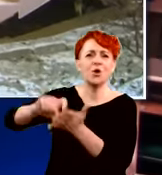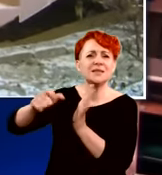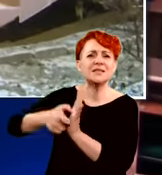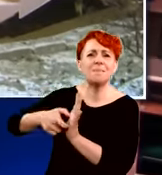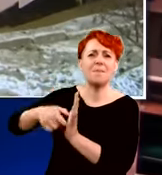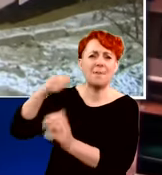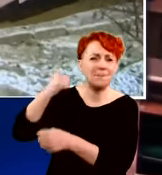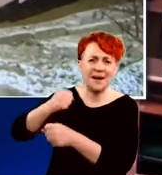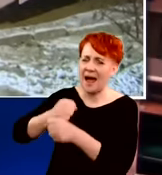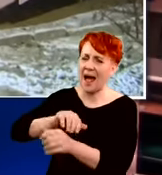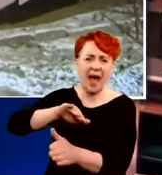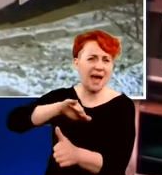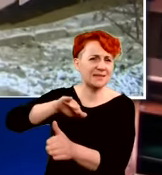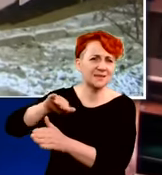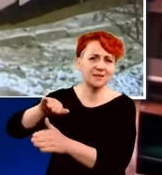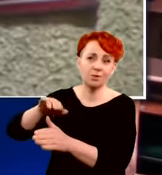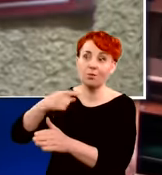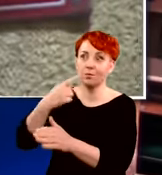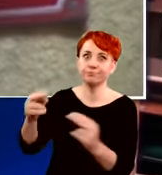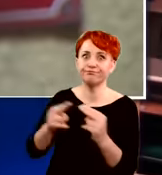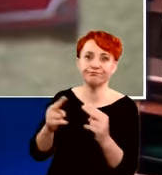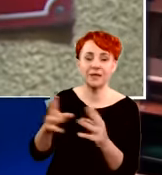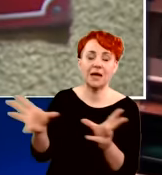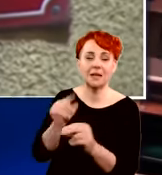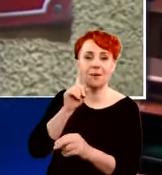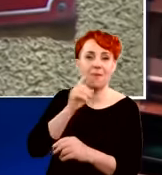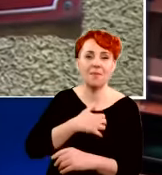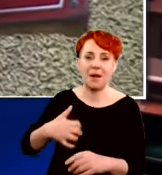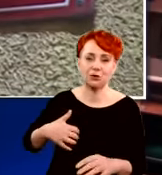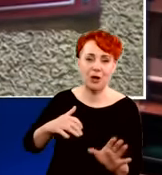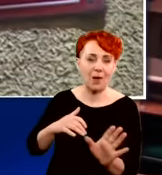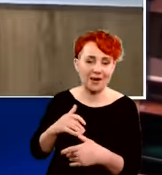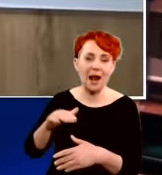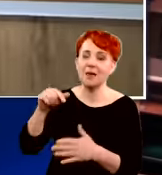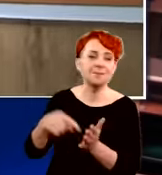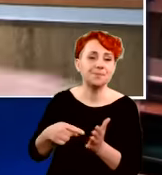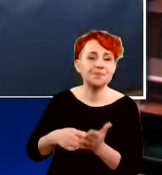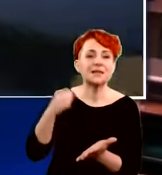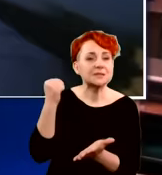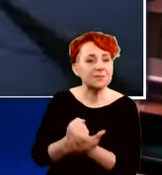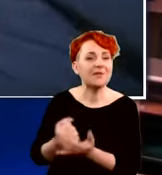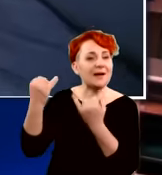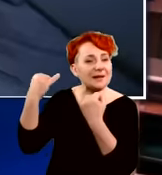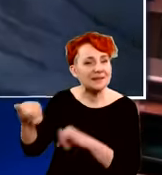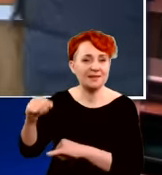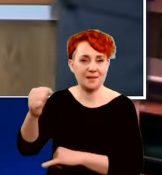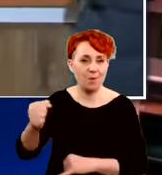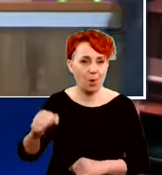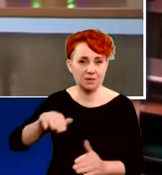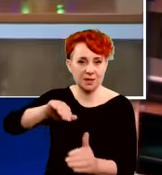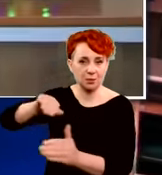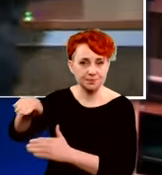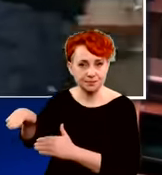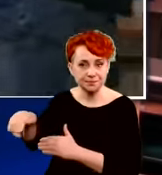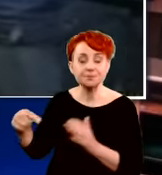się, że tak powiem, dogadała z panem marszałkiem, ale to jest sprawa innego posła. Natomiast tutaj nie